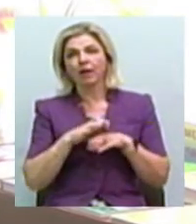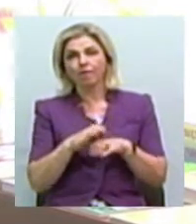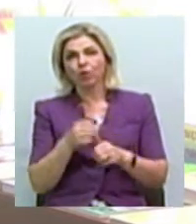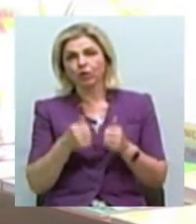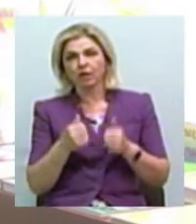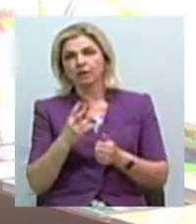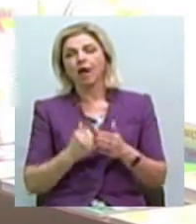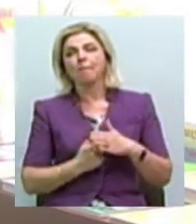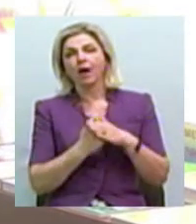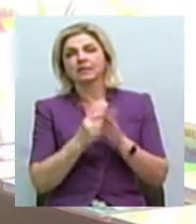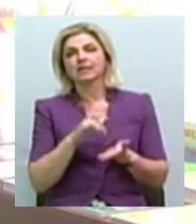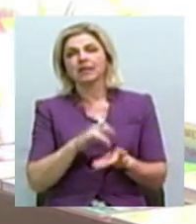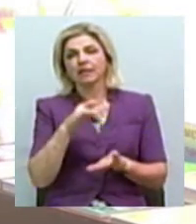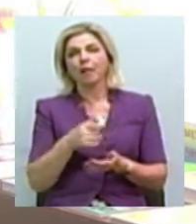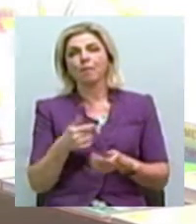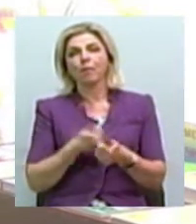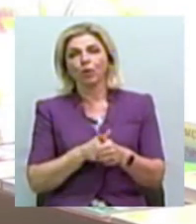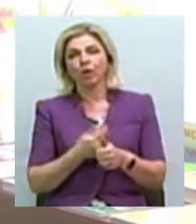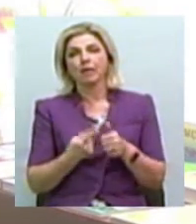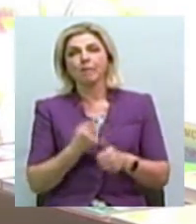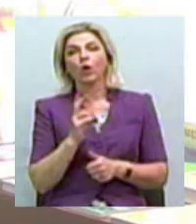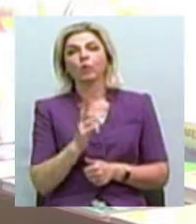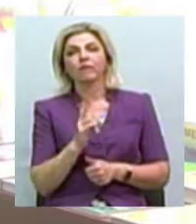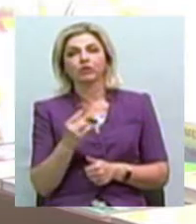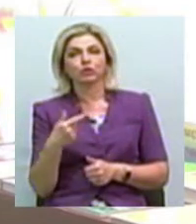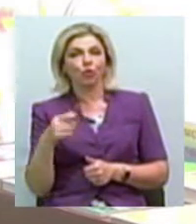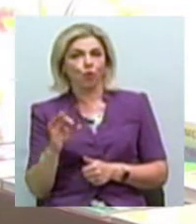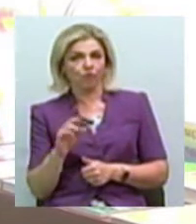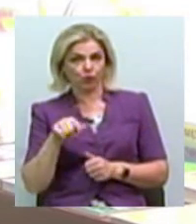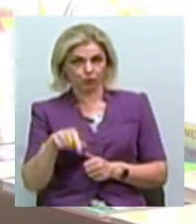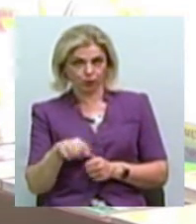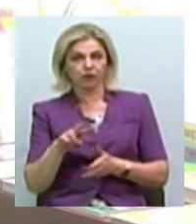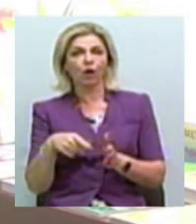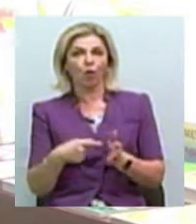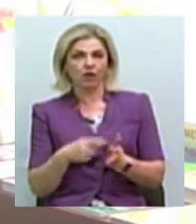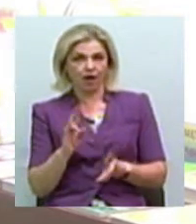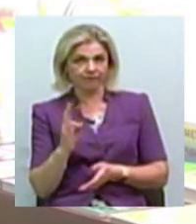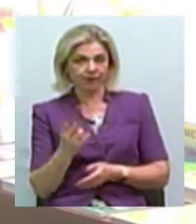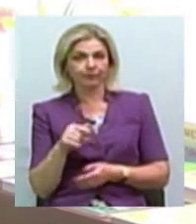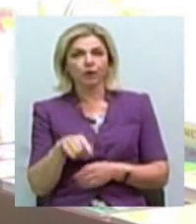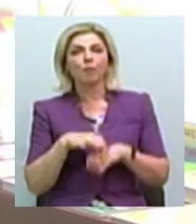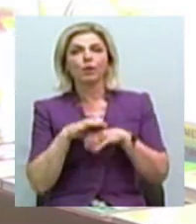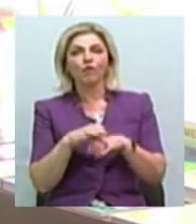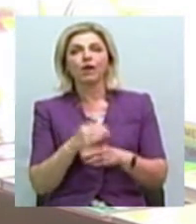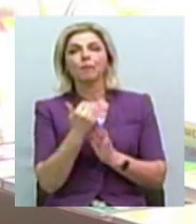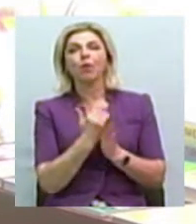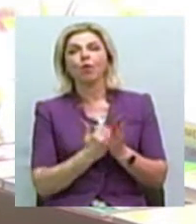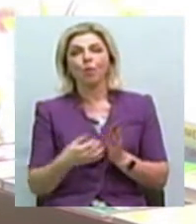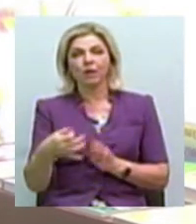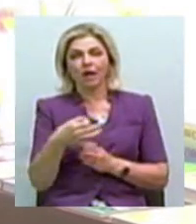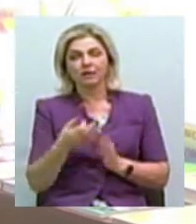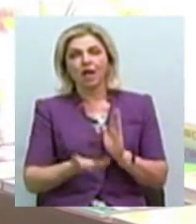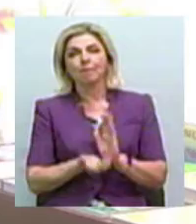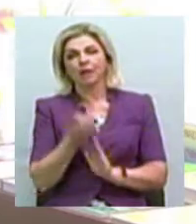базі Центральної бібліотеки імені Кропивницького тут в Миколаєві. Проводиться він в рамках обласної програми підтримки